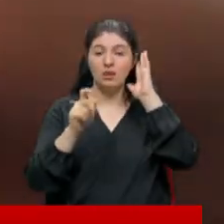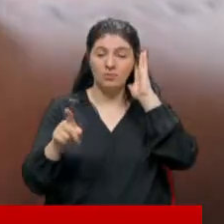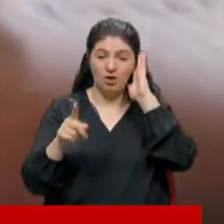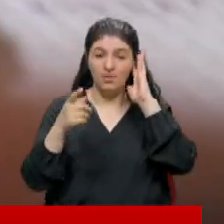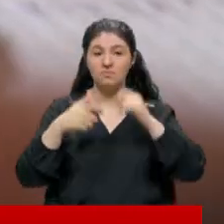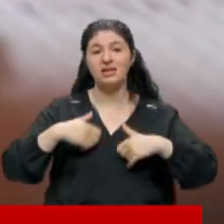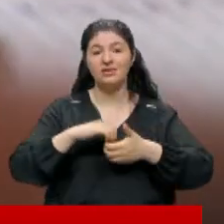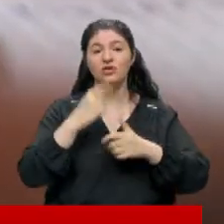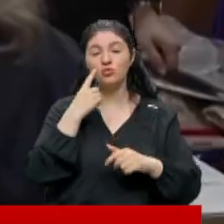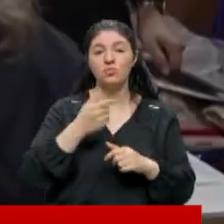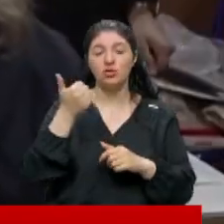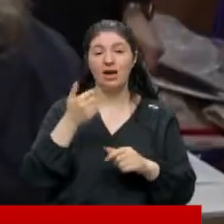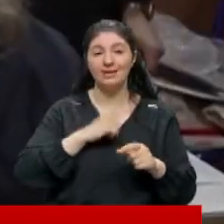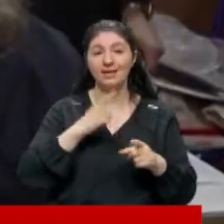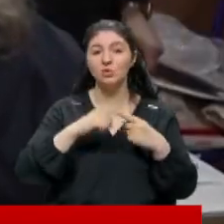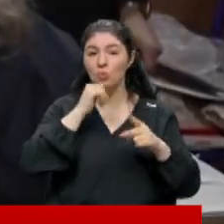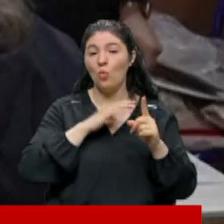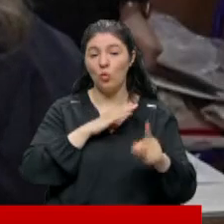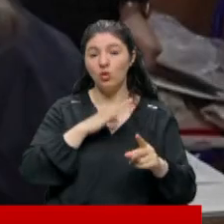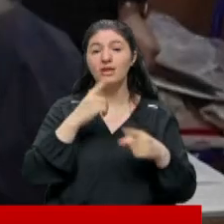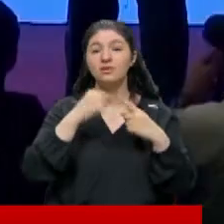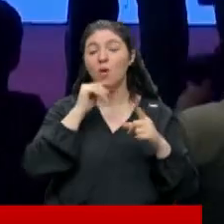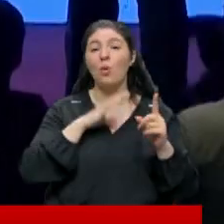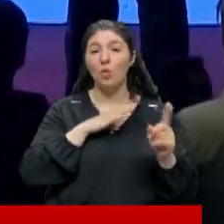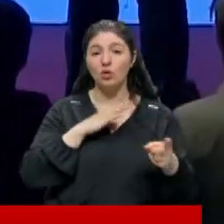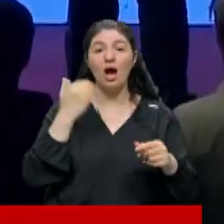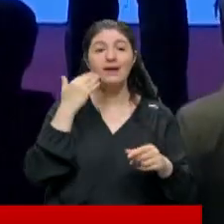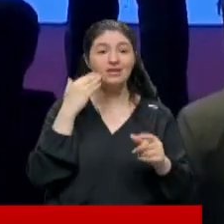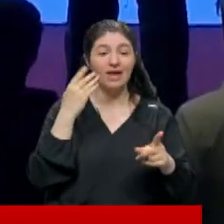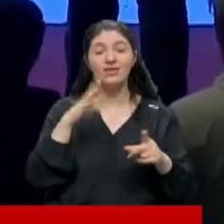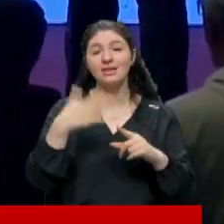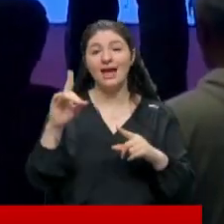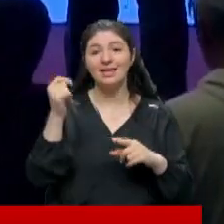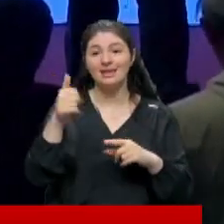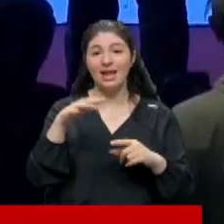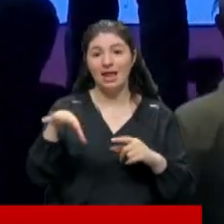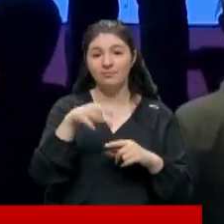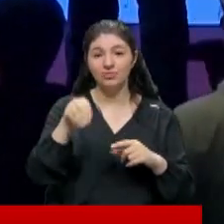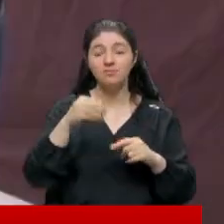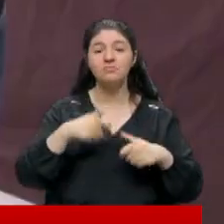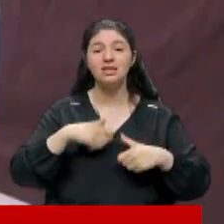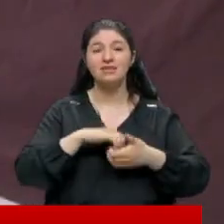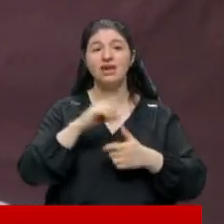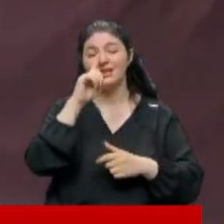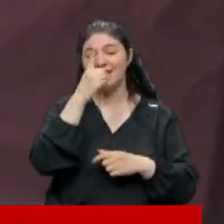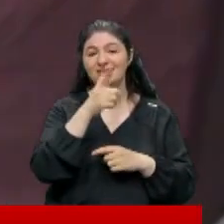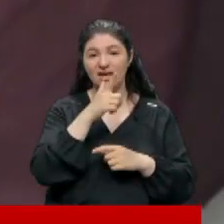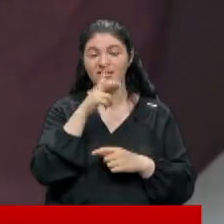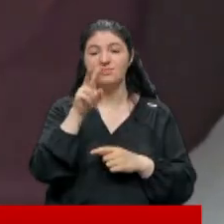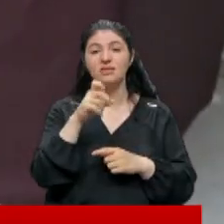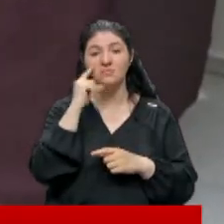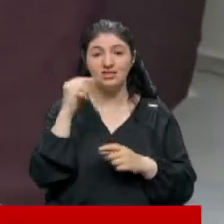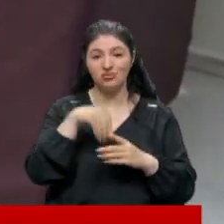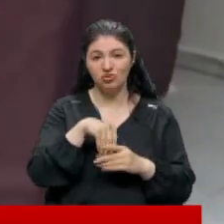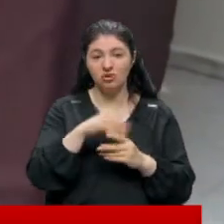bulunuyor Millet İttifakı'nın Cumhurbaşkanı adayı Kılıçdaroğlu. Kılıçdaroğlu, Akşener ve diğer liderler Millet İttifakı tek ses 28